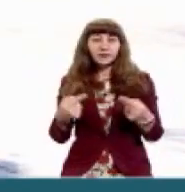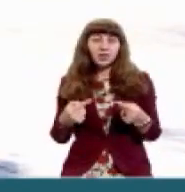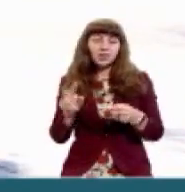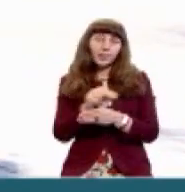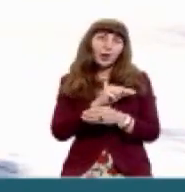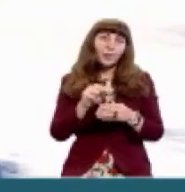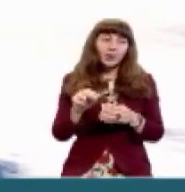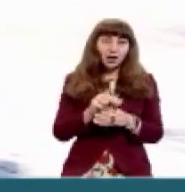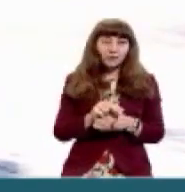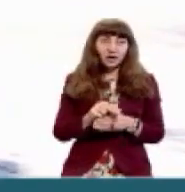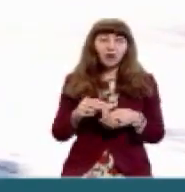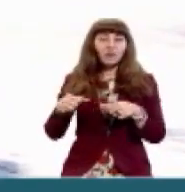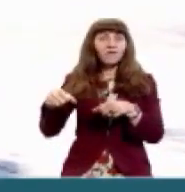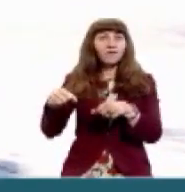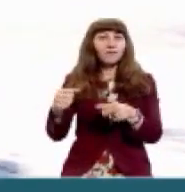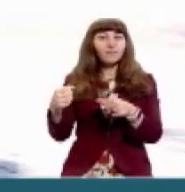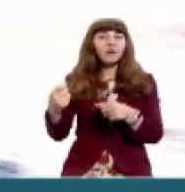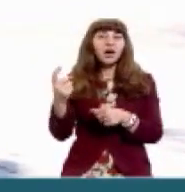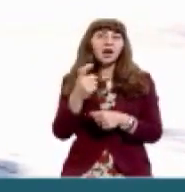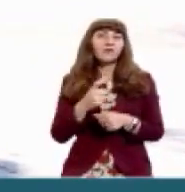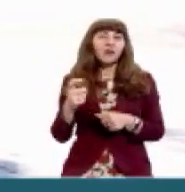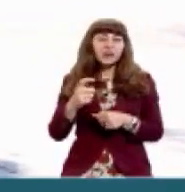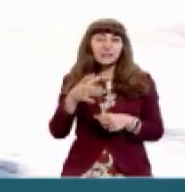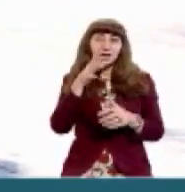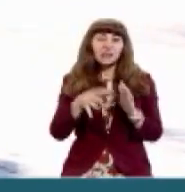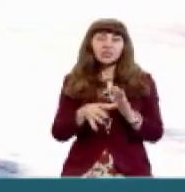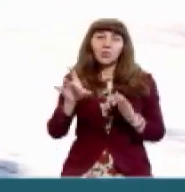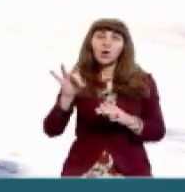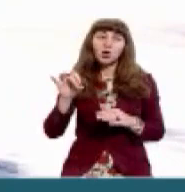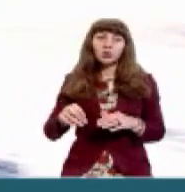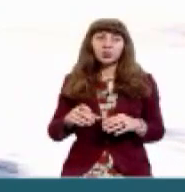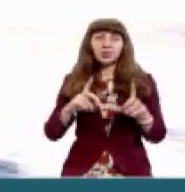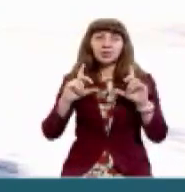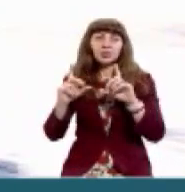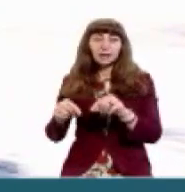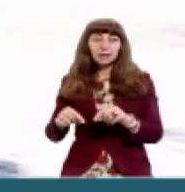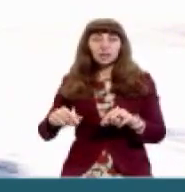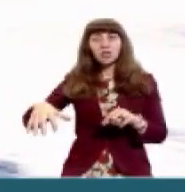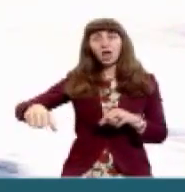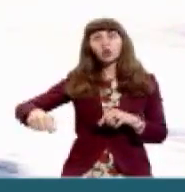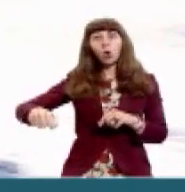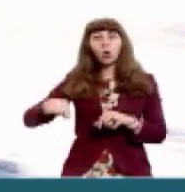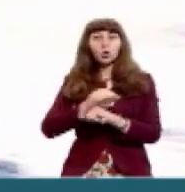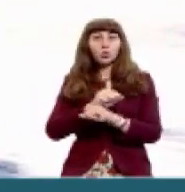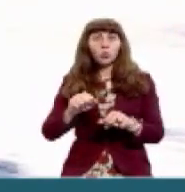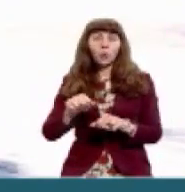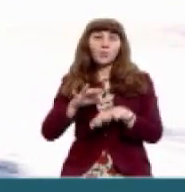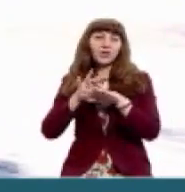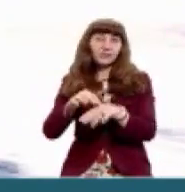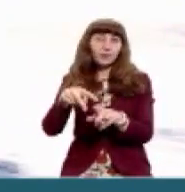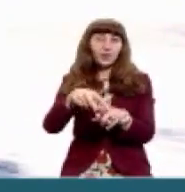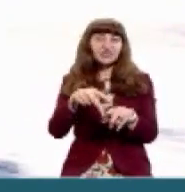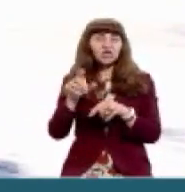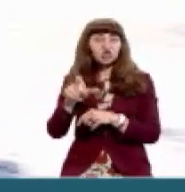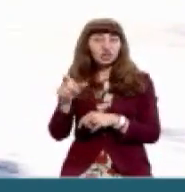данным поправкам, водителям электрических самокатов запрещается ездить, не держась за руль хотя бы одной рукой, перевозить пассажиров,